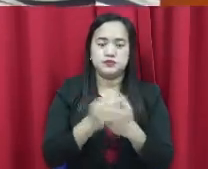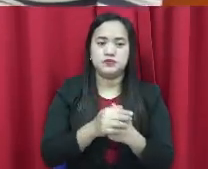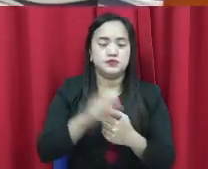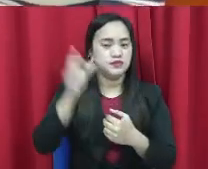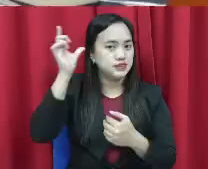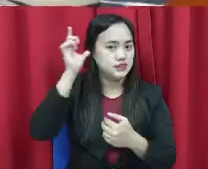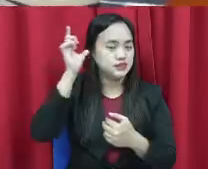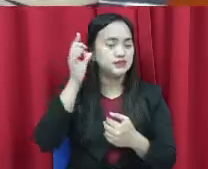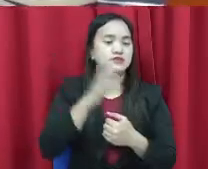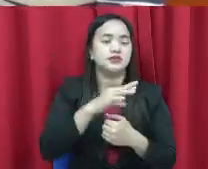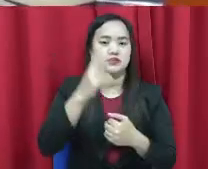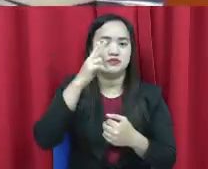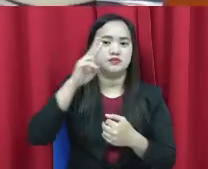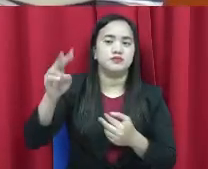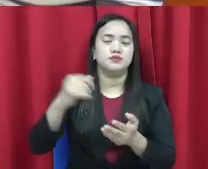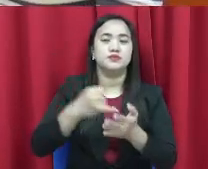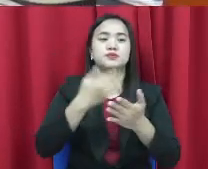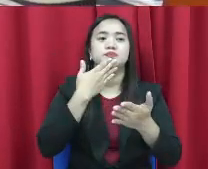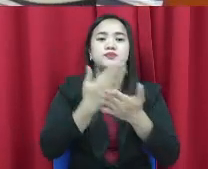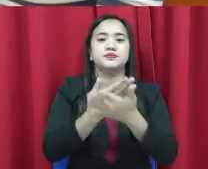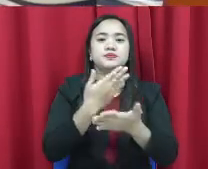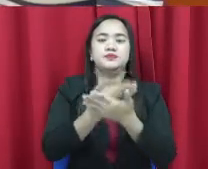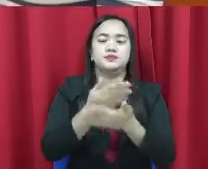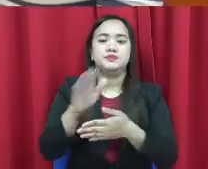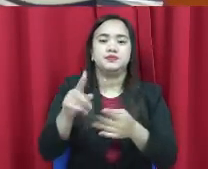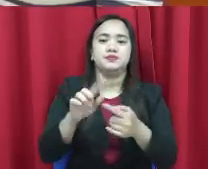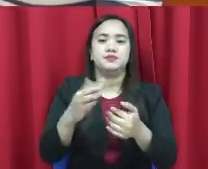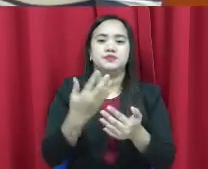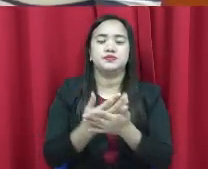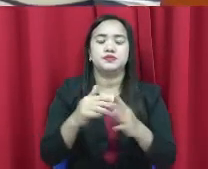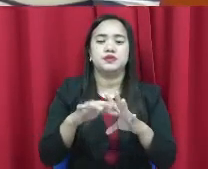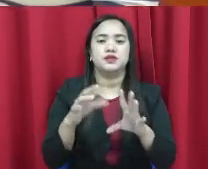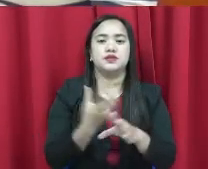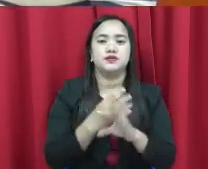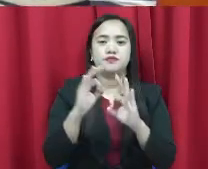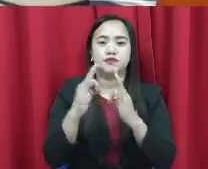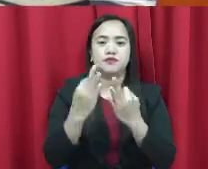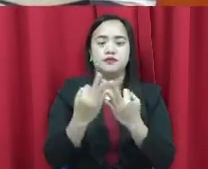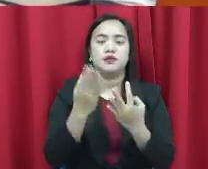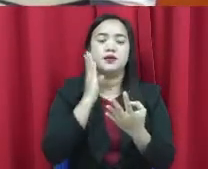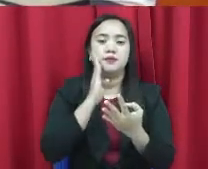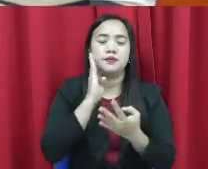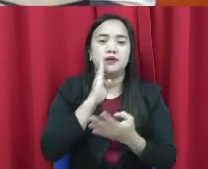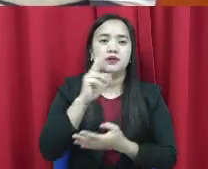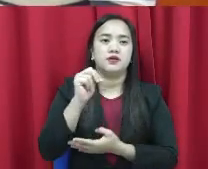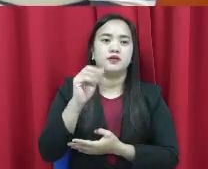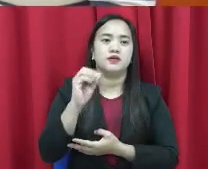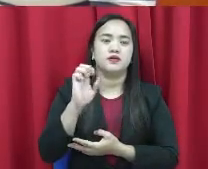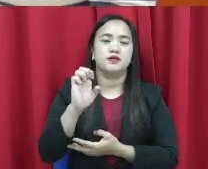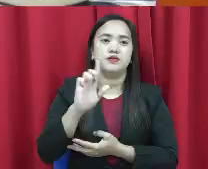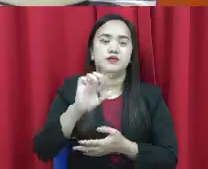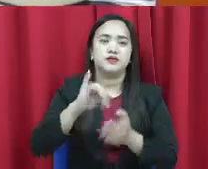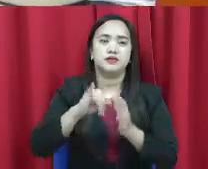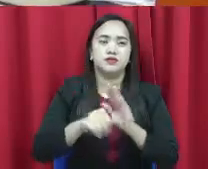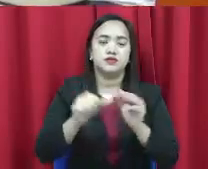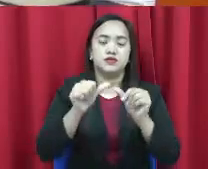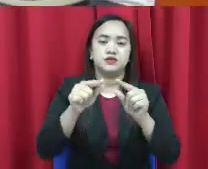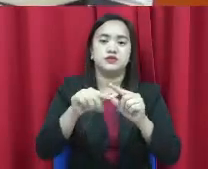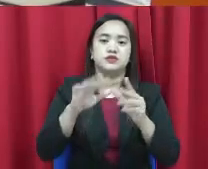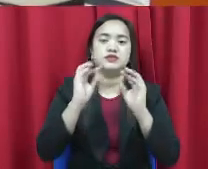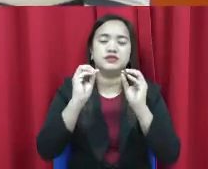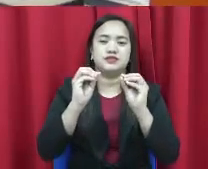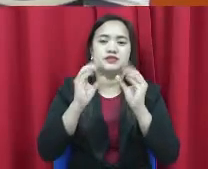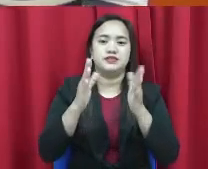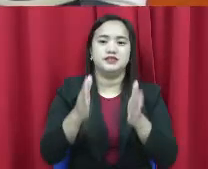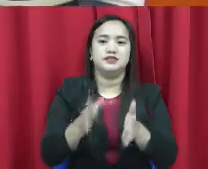listeners and viewers Magandang tanghali po sa aming family Hello brother Noel patuloy ka lang tapusin mo na yung pagtuturo mo diyan at